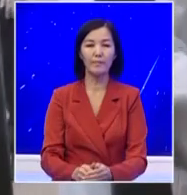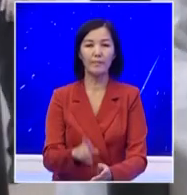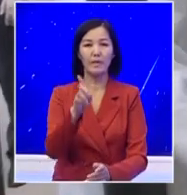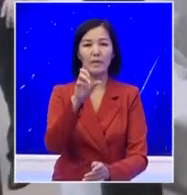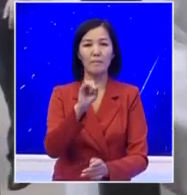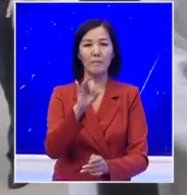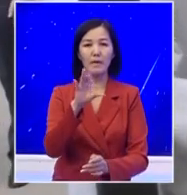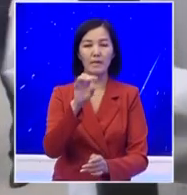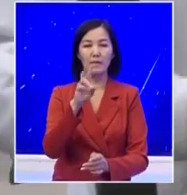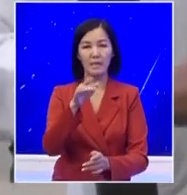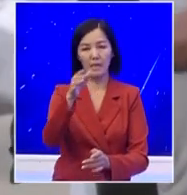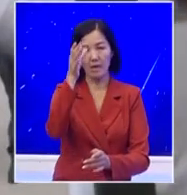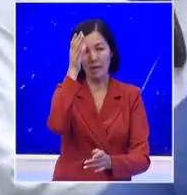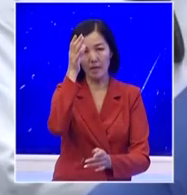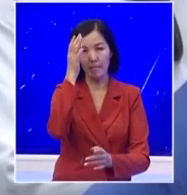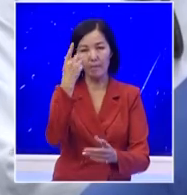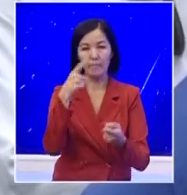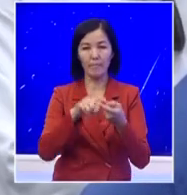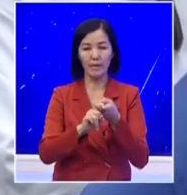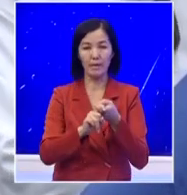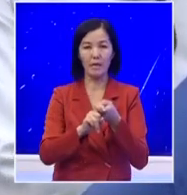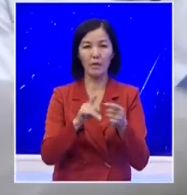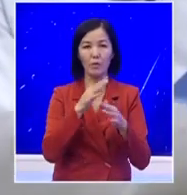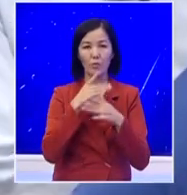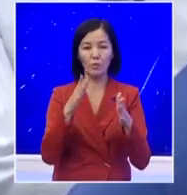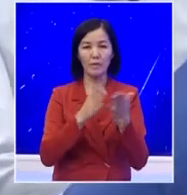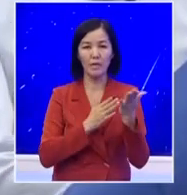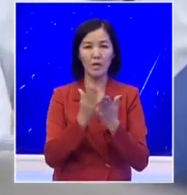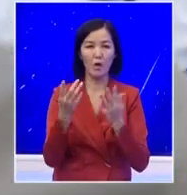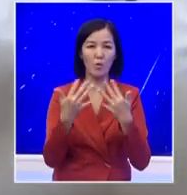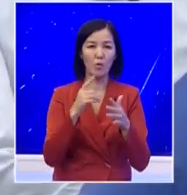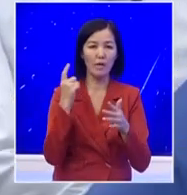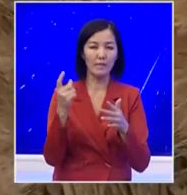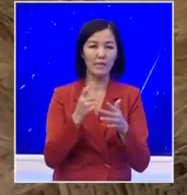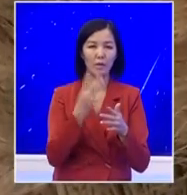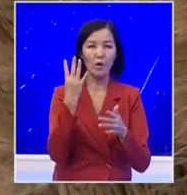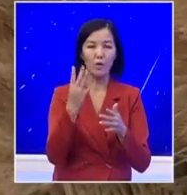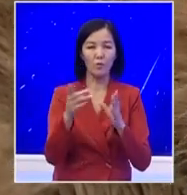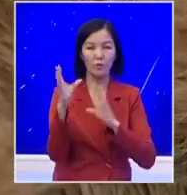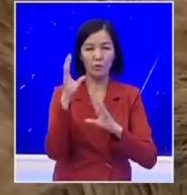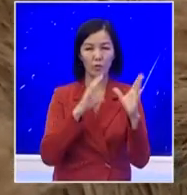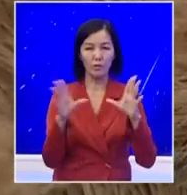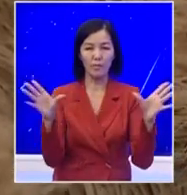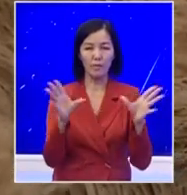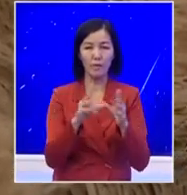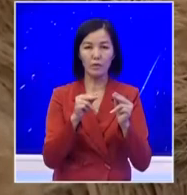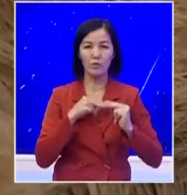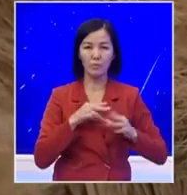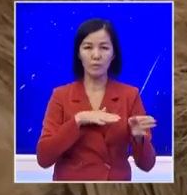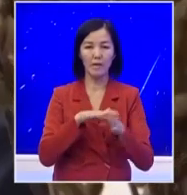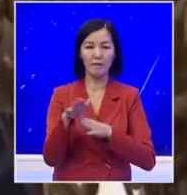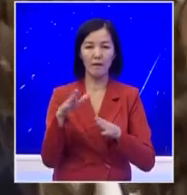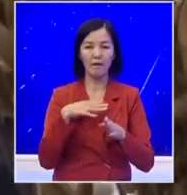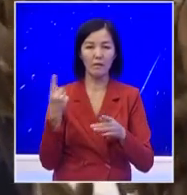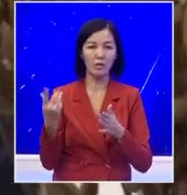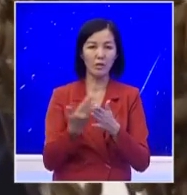Байзерке агро ғылымға жүгінген көп салалы шаруашылық. Оңтүстік аймақтағы 4-1-дей институт ғалымдары бірлесе іс атқарады. Ең